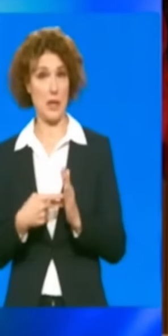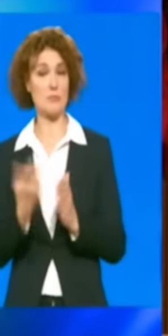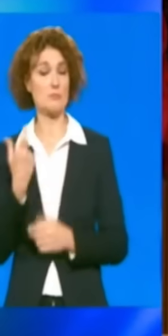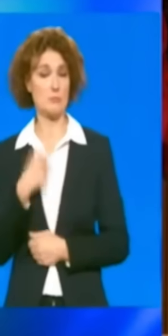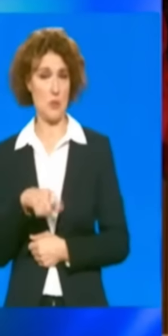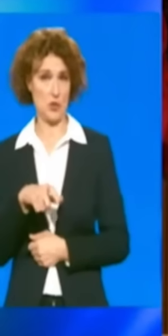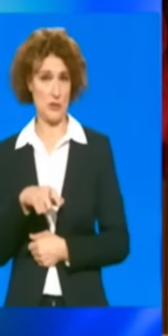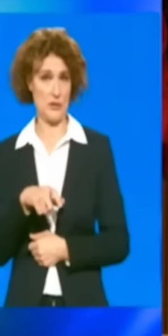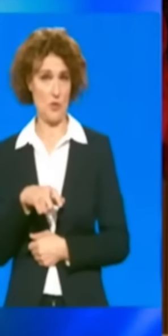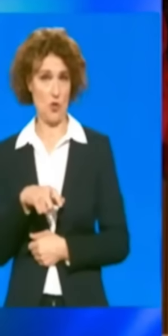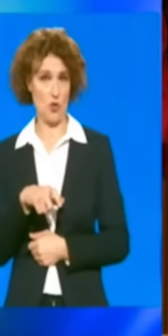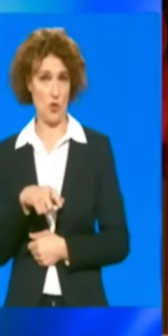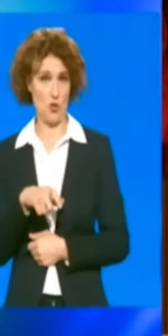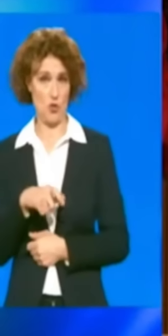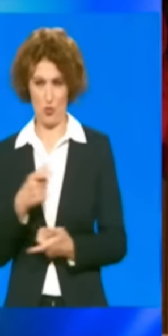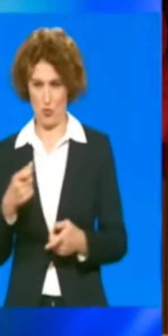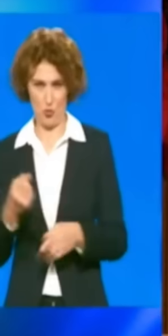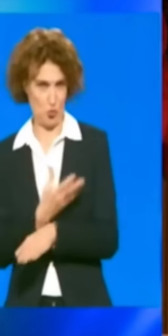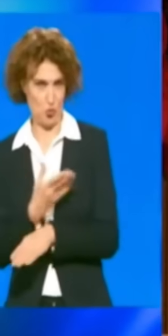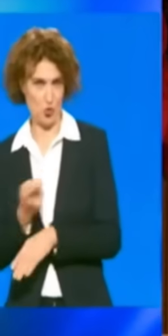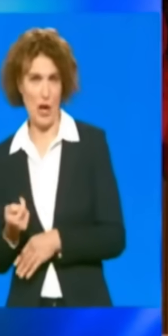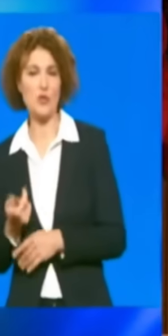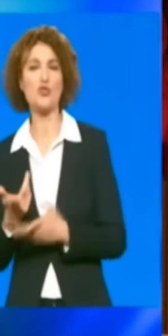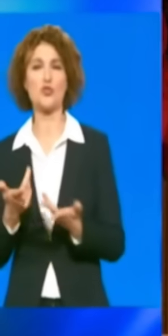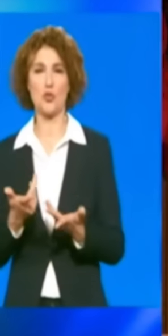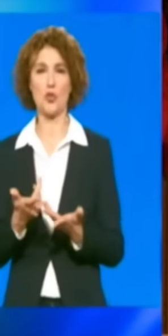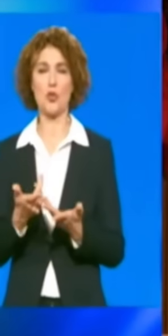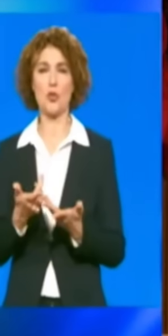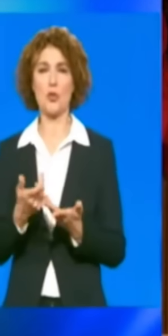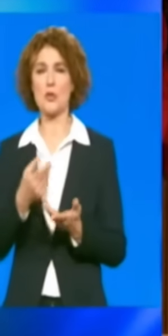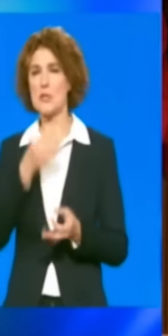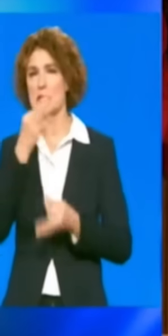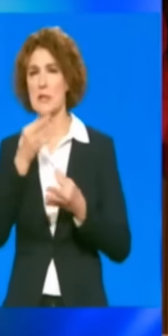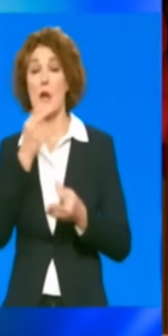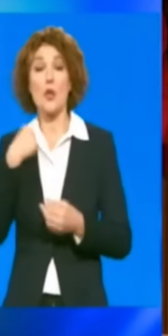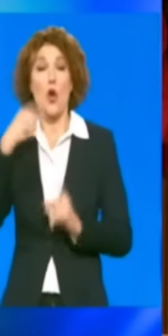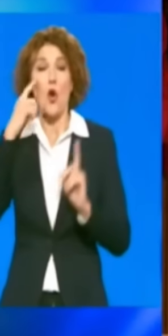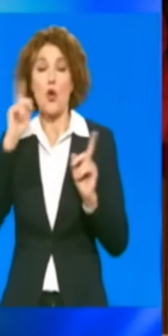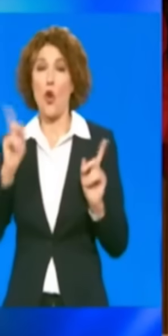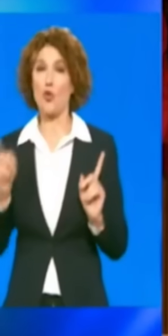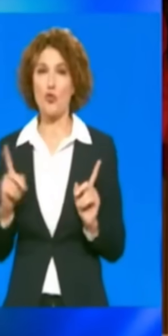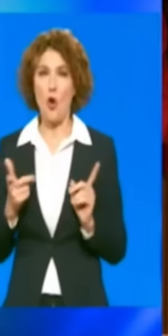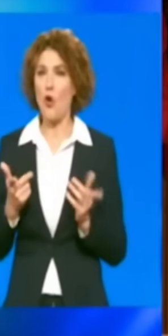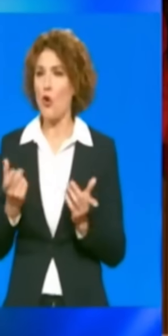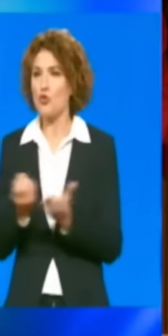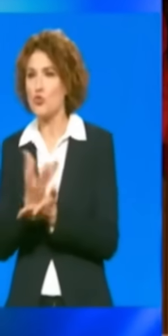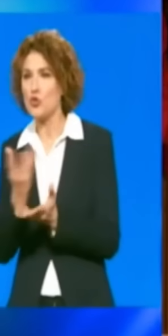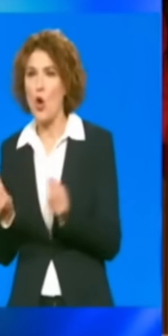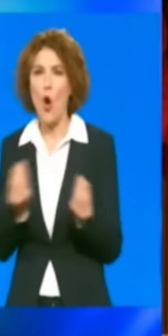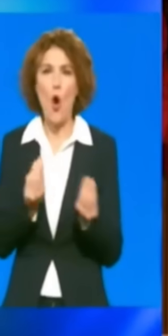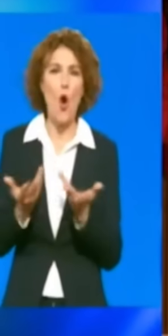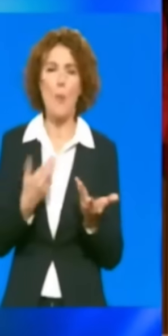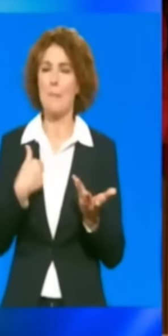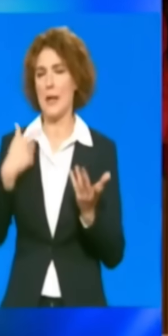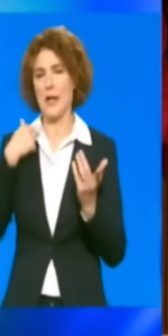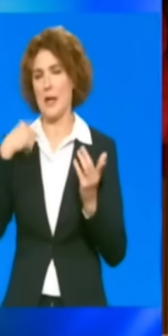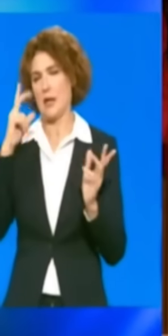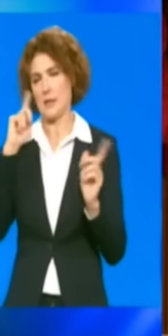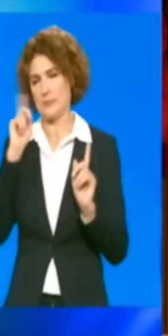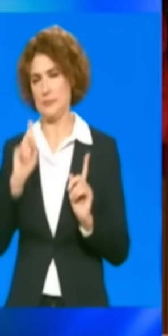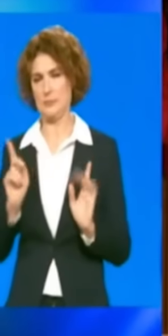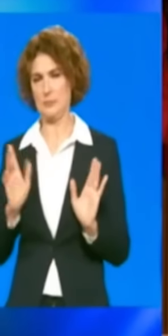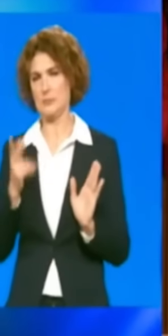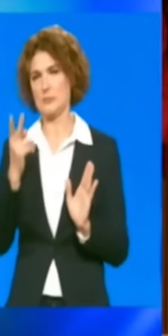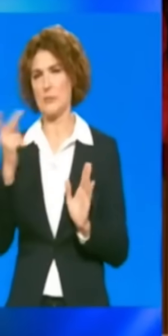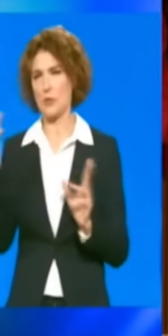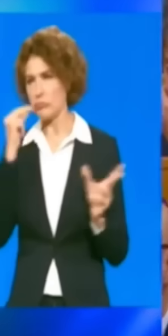quello che è successo racconta in ogni io non so non conosco la dinamica della vicenda perché ho sentito un po' di tutto poi poi poi